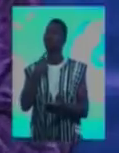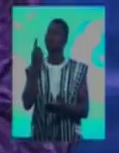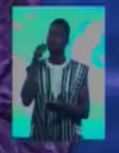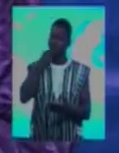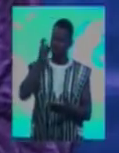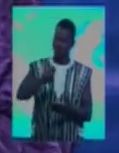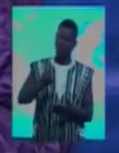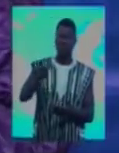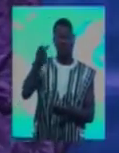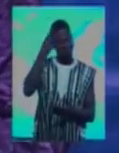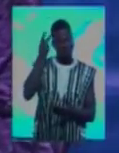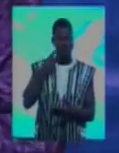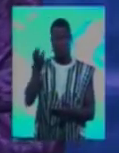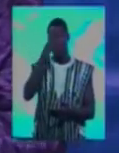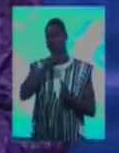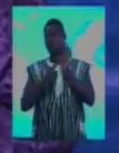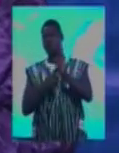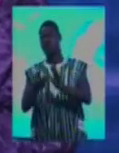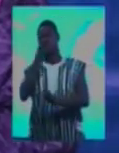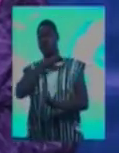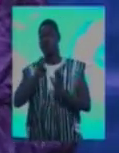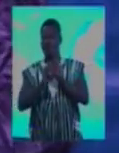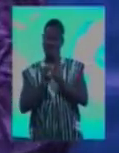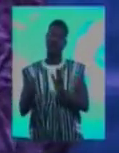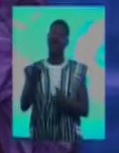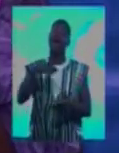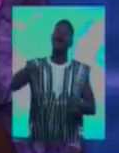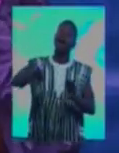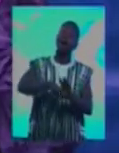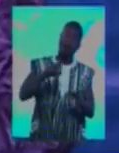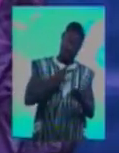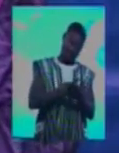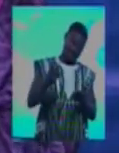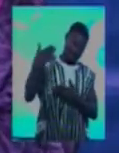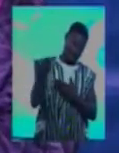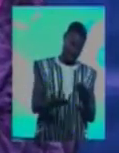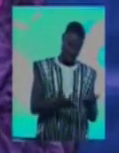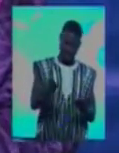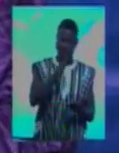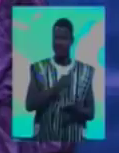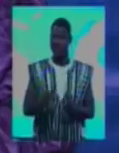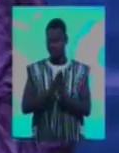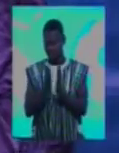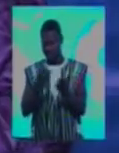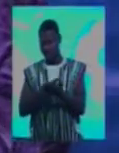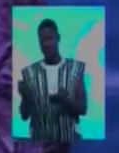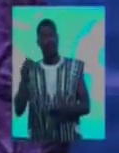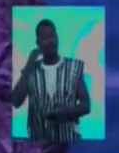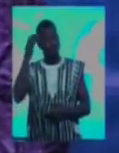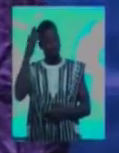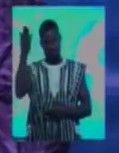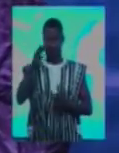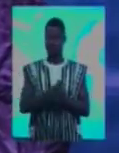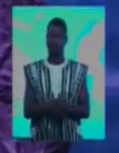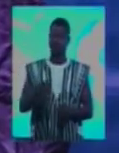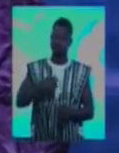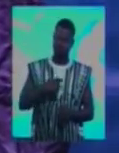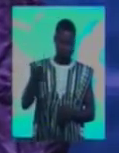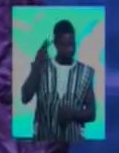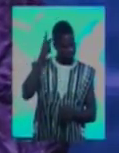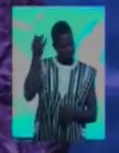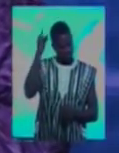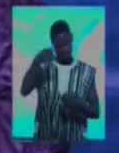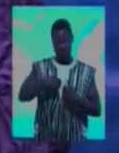les parents eux-mêmes montrent l'exemple en lisant et qu'ils amènent le livre à la maison. Voilà. Donc je pense qu'il y a